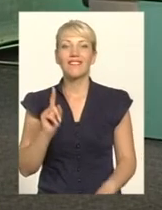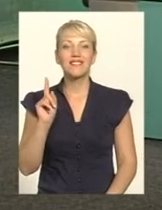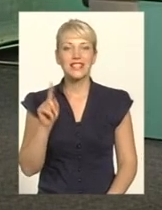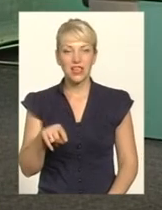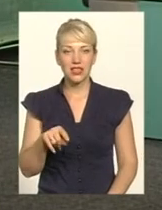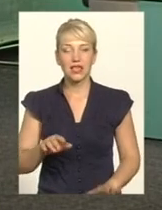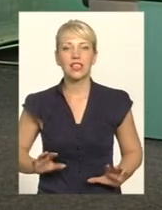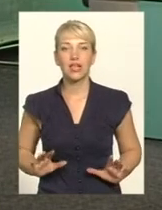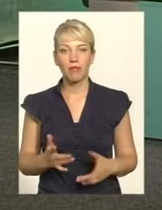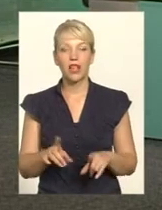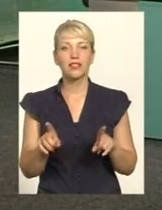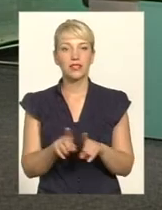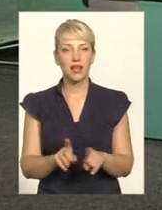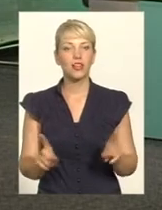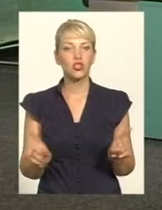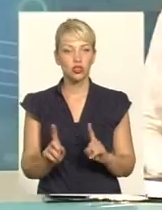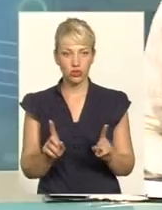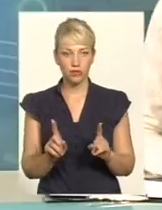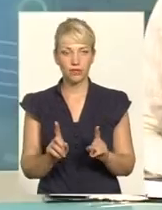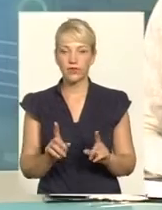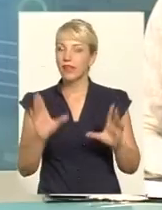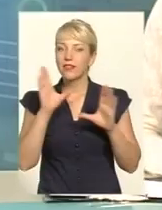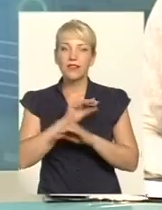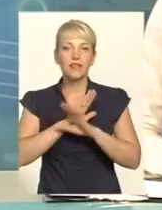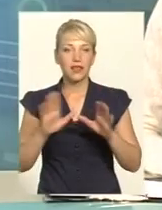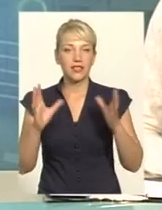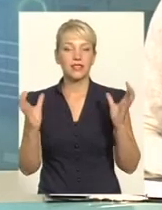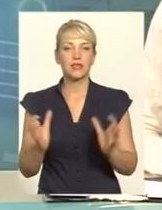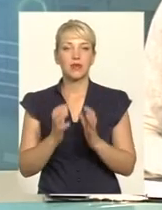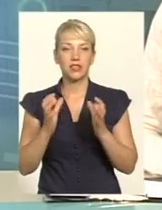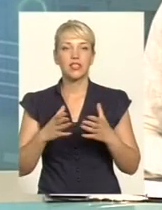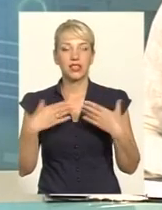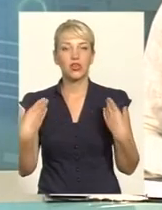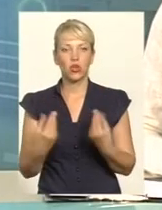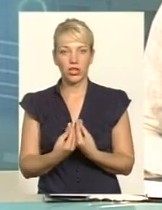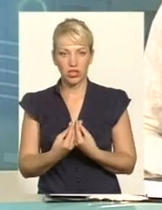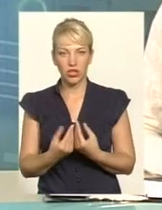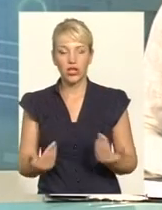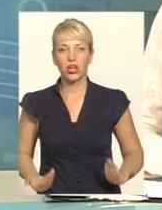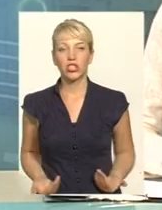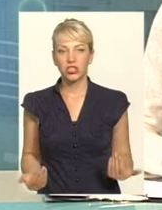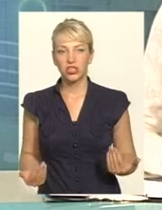трапляється так, що не вдається зберегти родину, життя